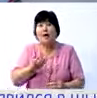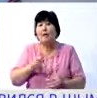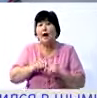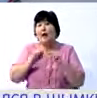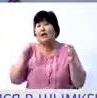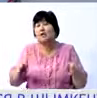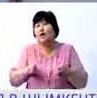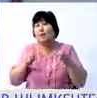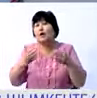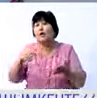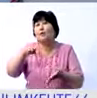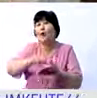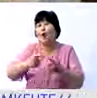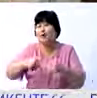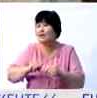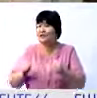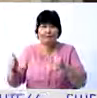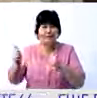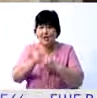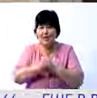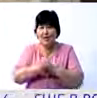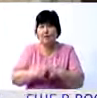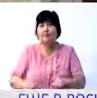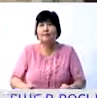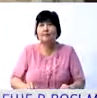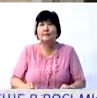раскрываемости преступлений его участок в лидерах.